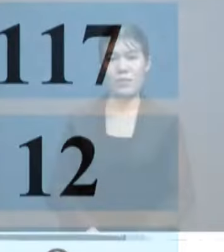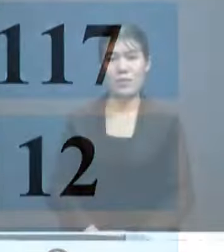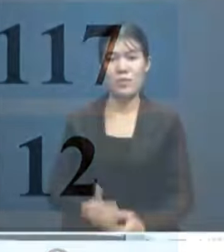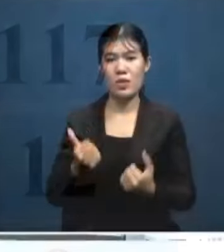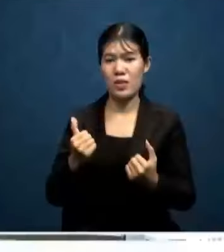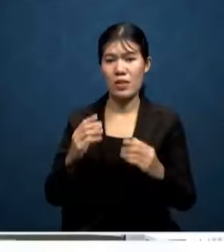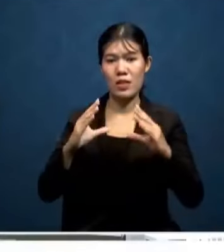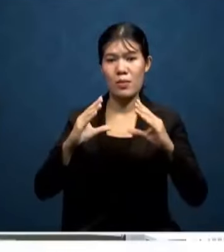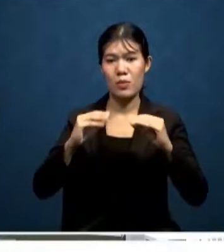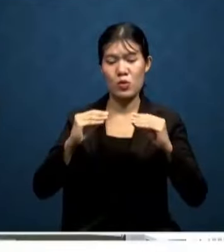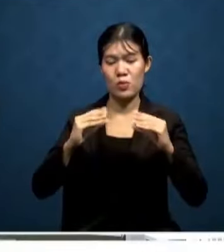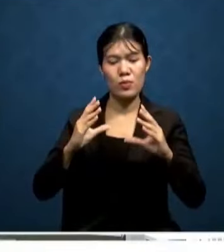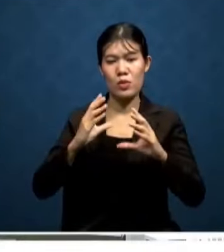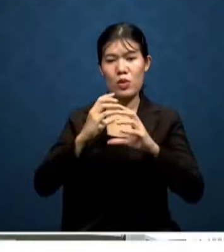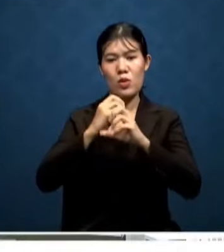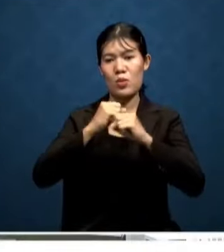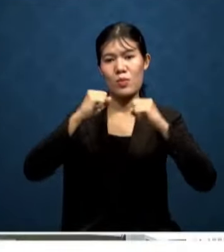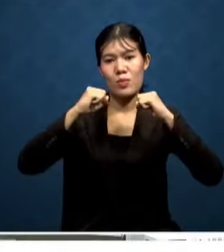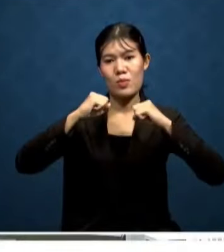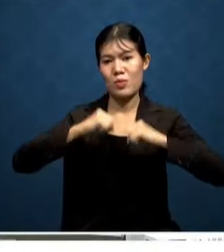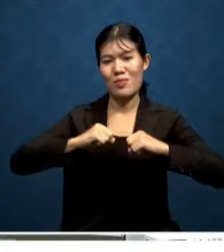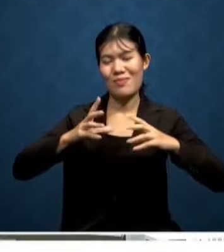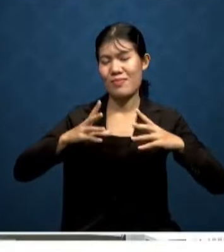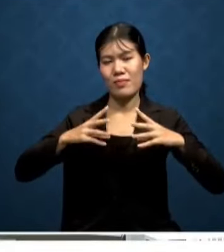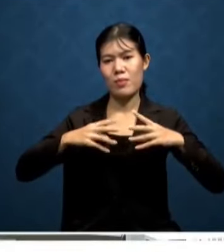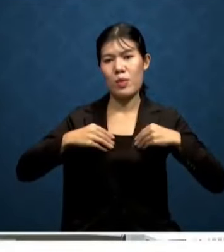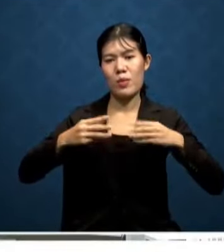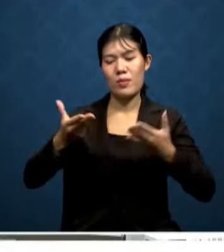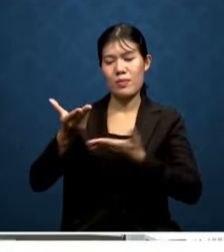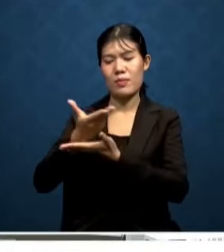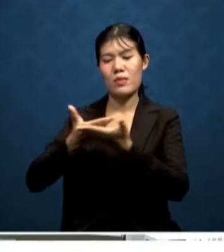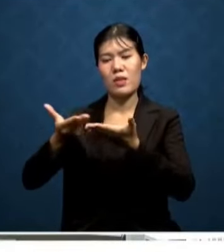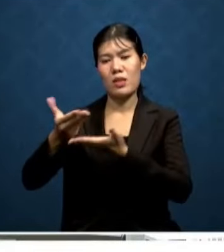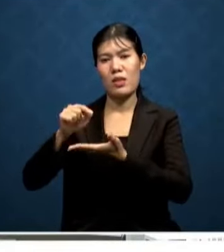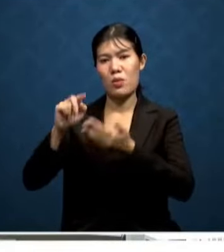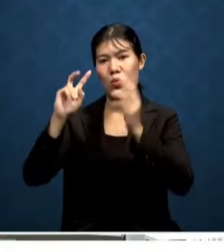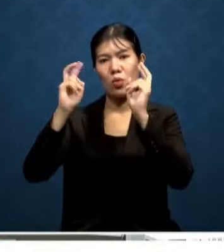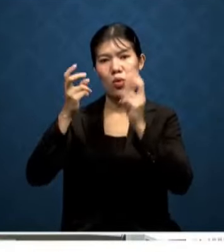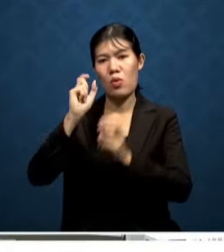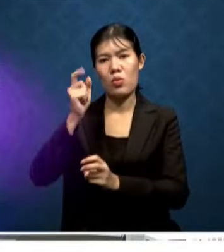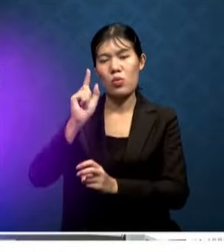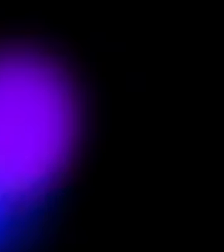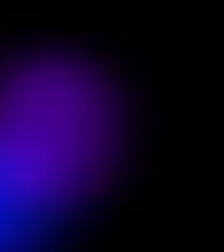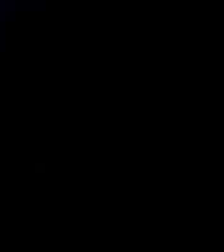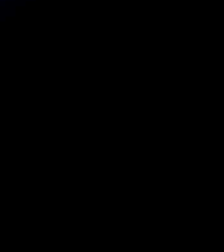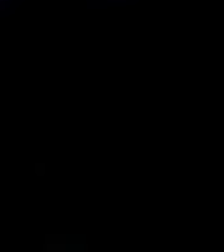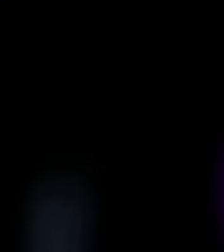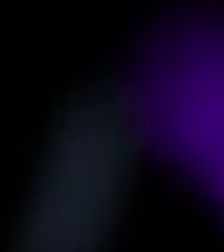มลงมติไม่เห็นชอบให้พิจารณายัตติด้วยวาจาเรื่องนี้เป็นเรื่องด่วนนะครับ